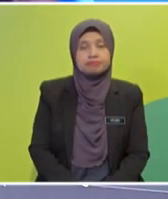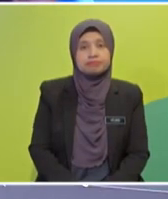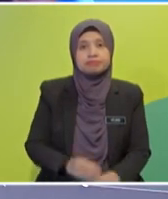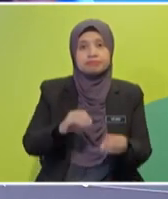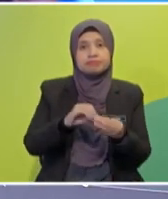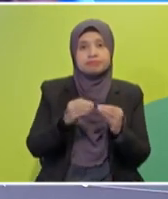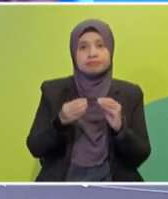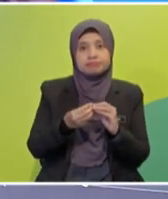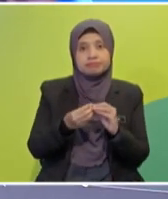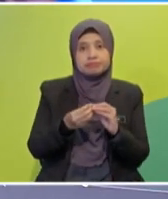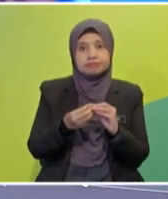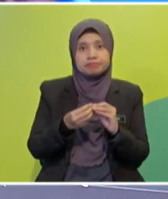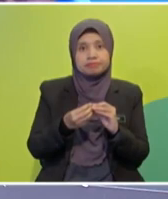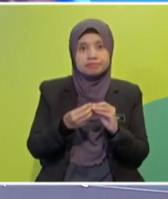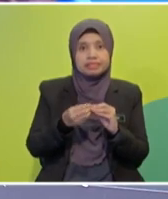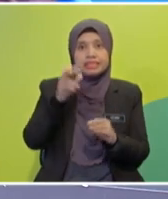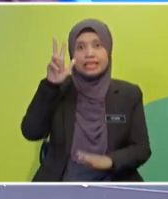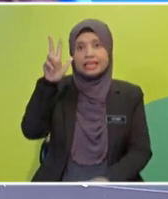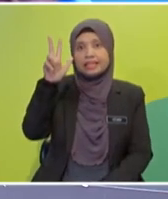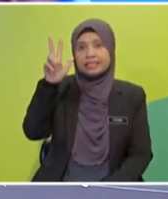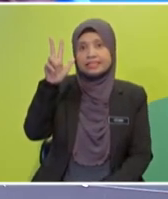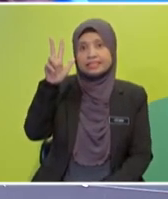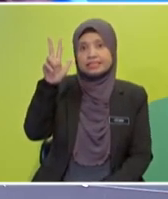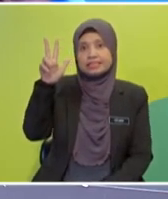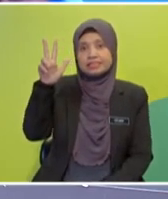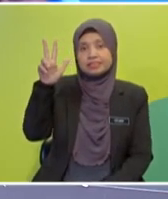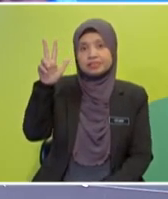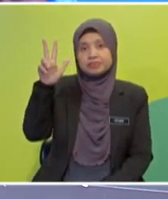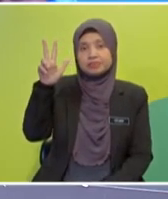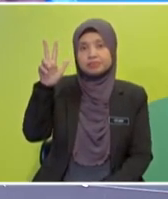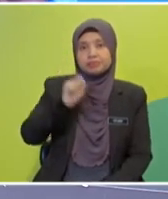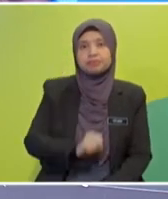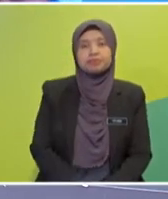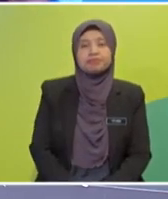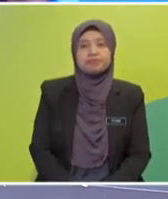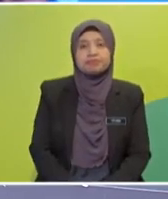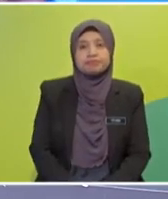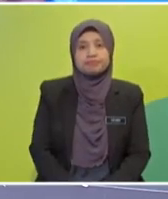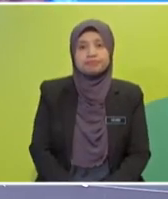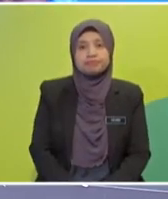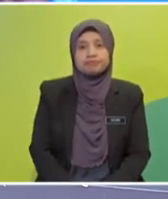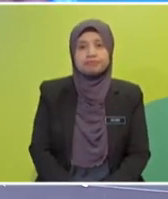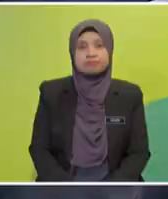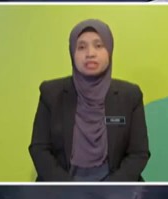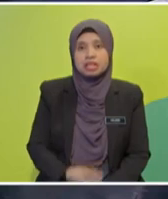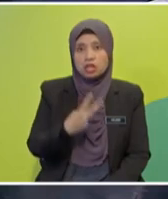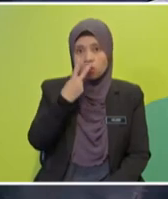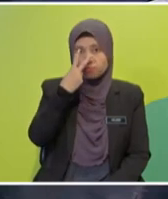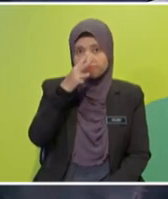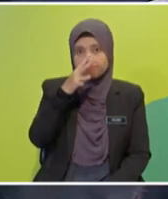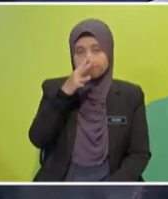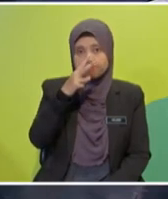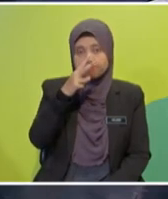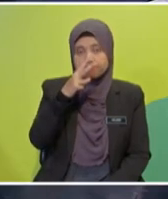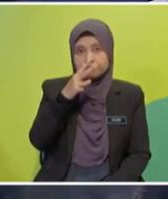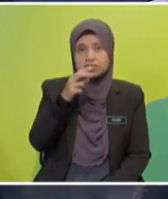Nombor berapa? Nombor 3. Terbalik. Okey. Nombor 3. Okey, kita lihat soalan di sampul ini.